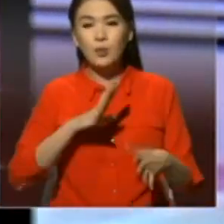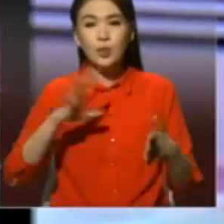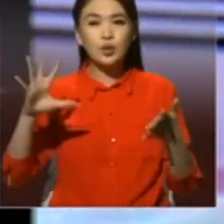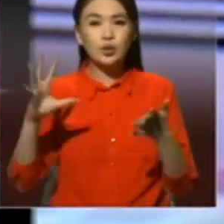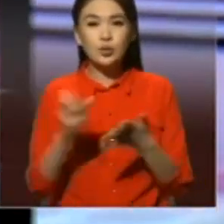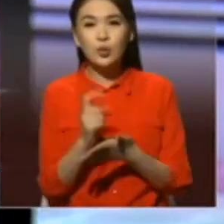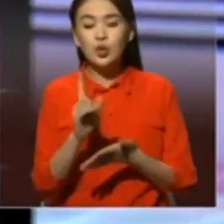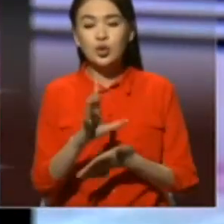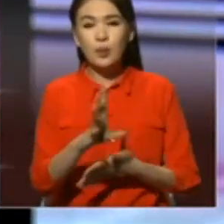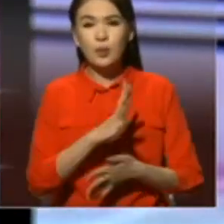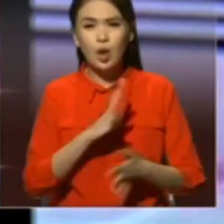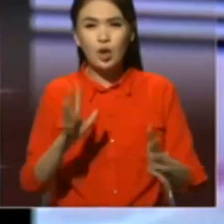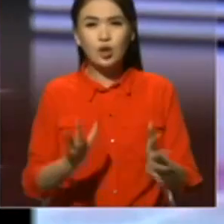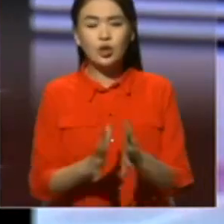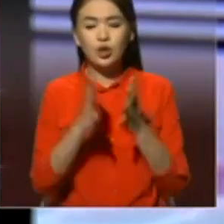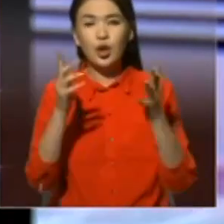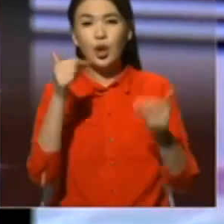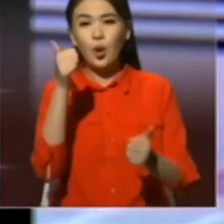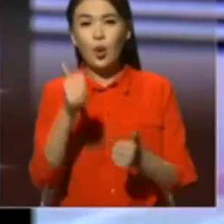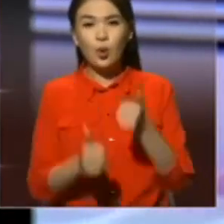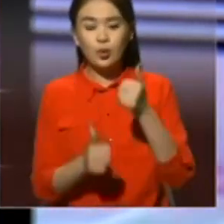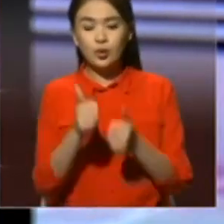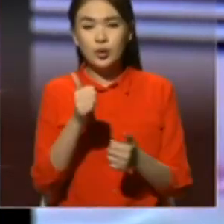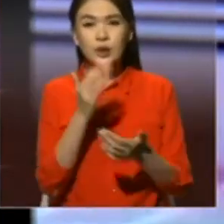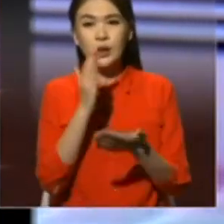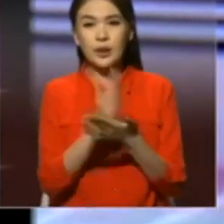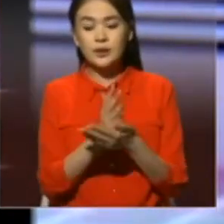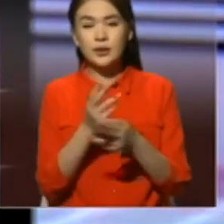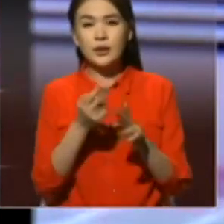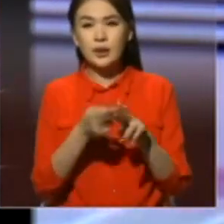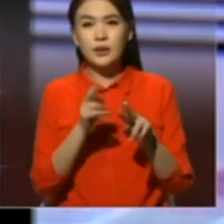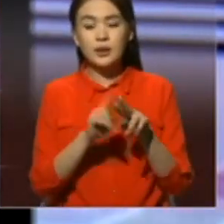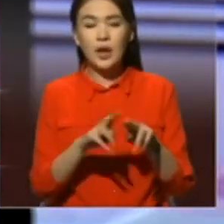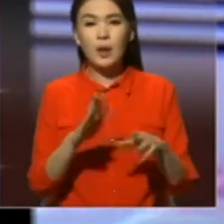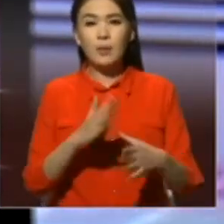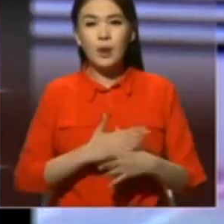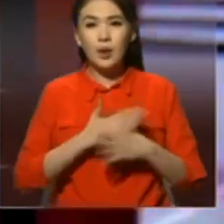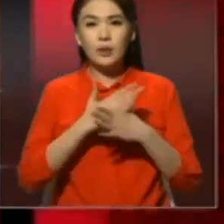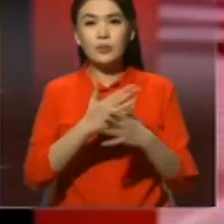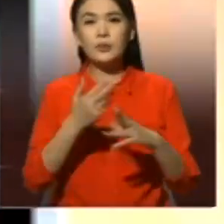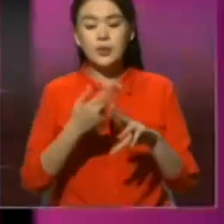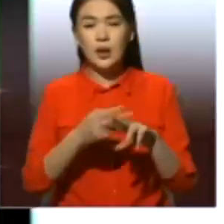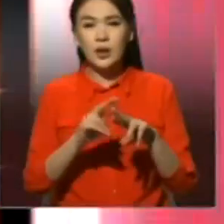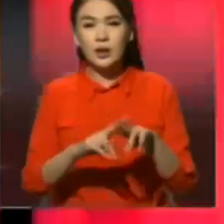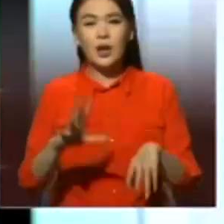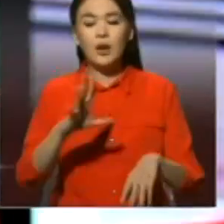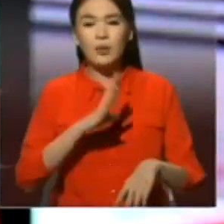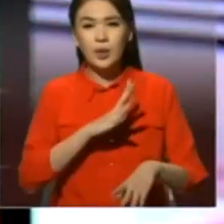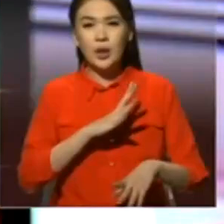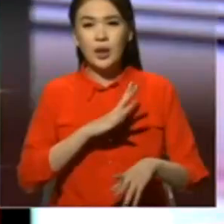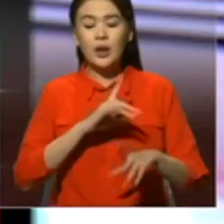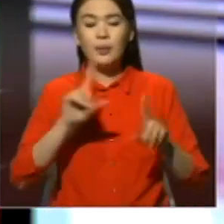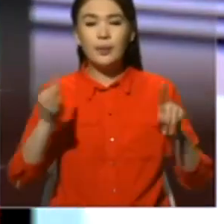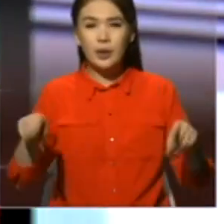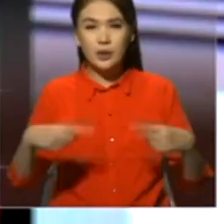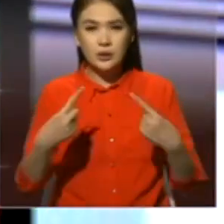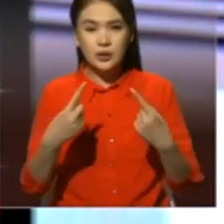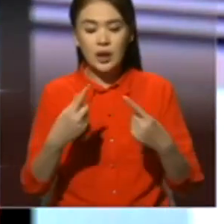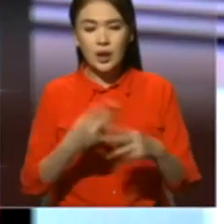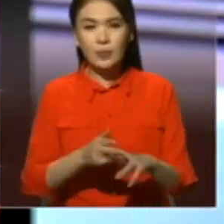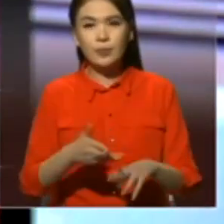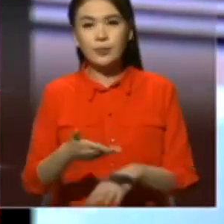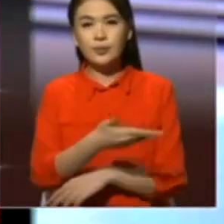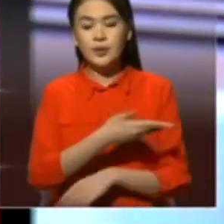үшін олар да үлкен конкурстардан өтеді. Сондай ғана демеулер бар. Дегенімен де этномәдени бірлестіктер болсын, мына біздің